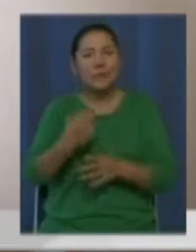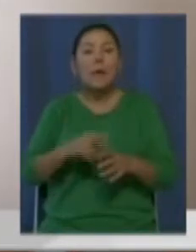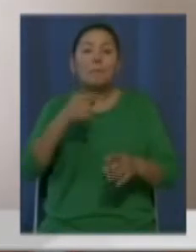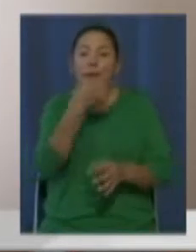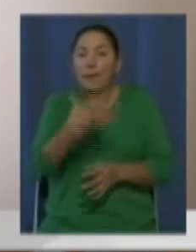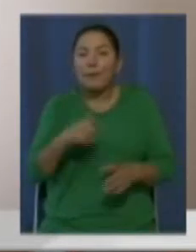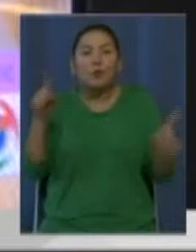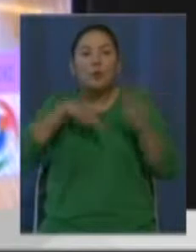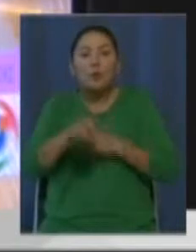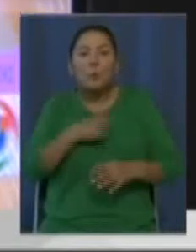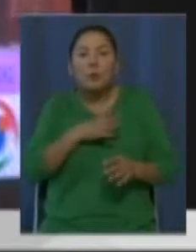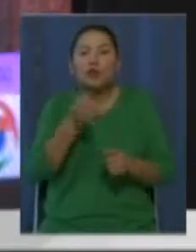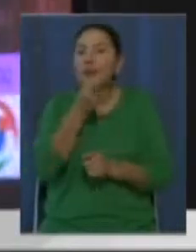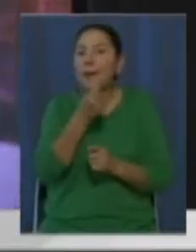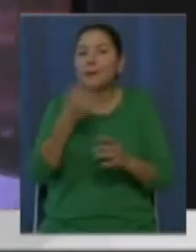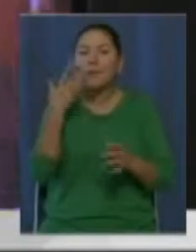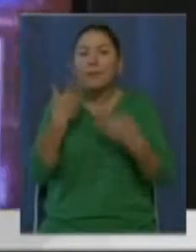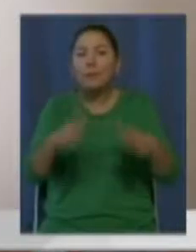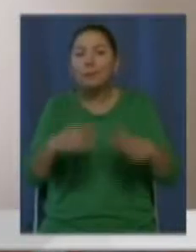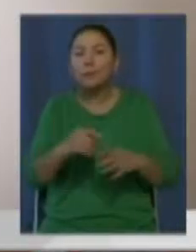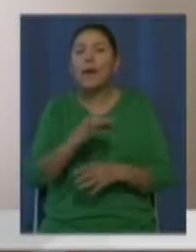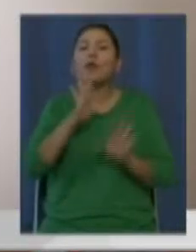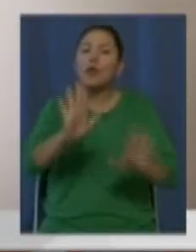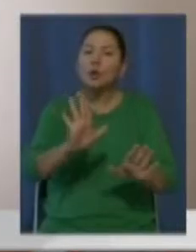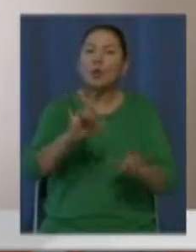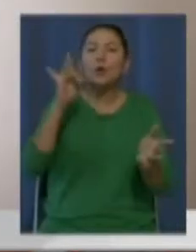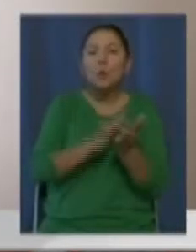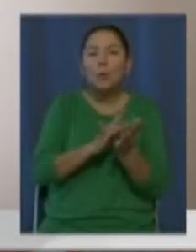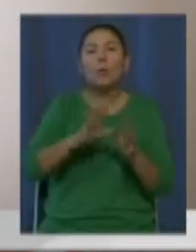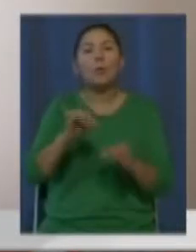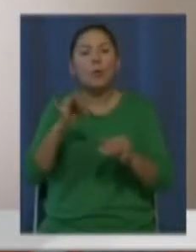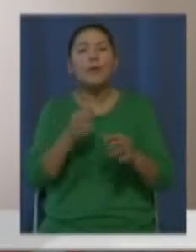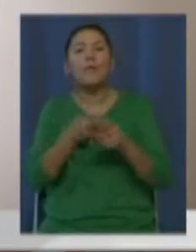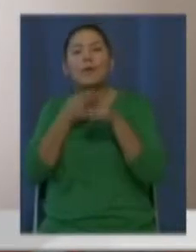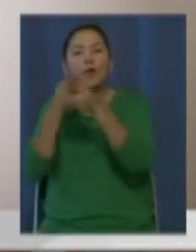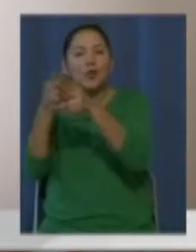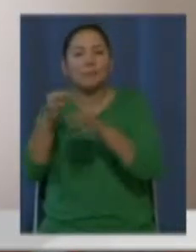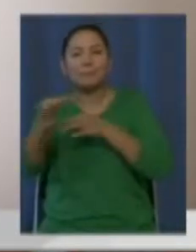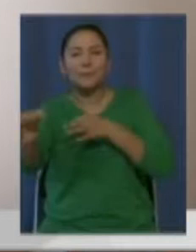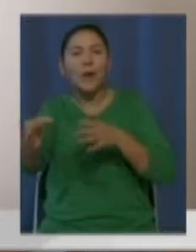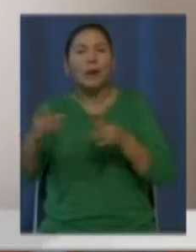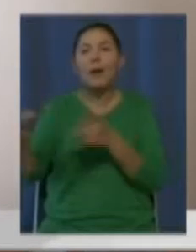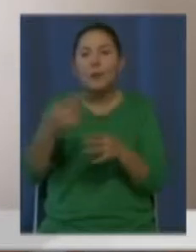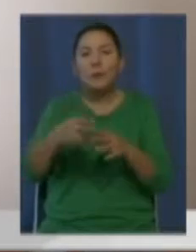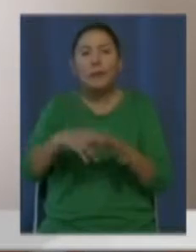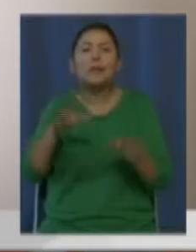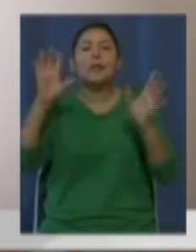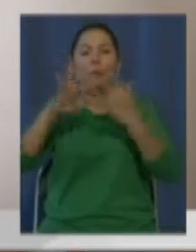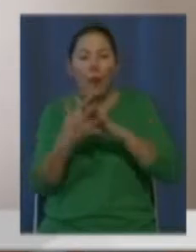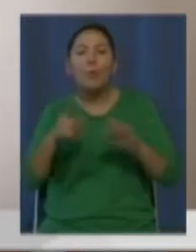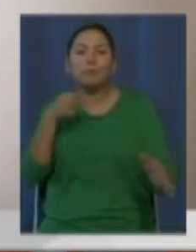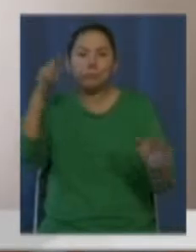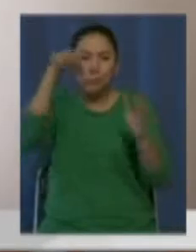мезгіл-мезгіл уақытында. Программасы келіндер сынып алып атады, жаңағы мына балалардың